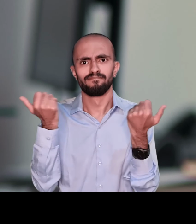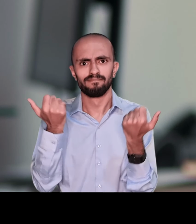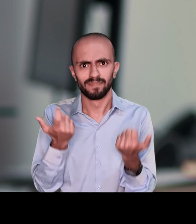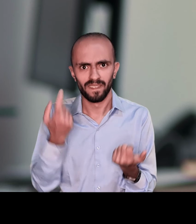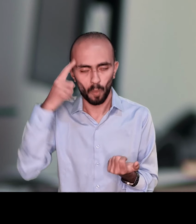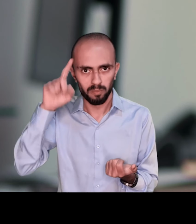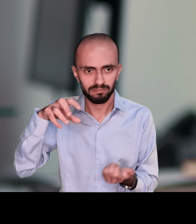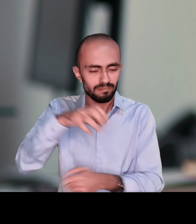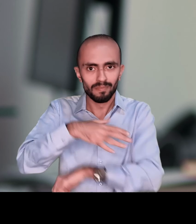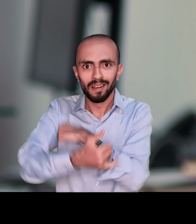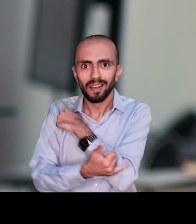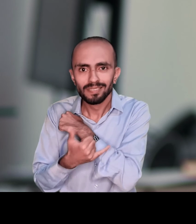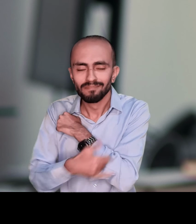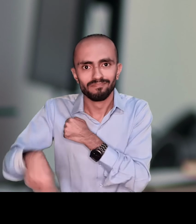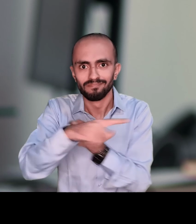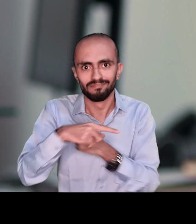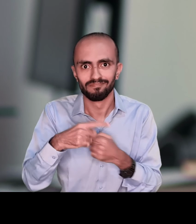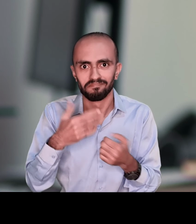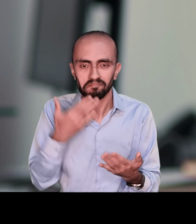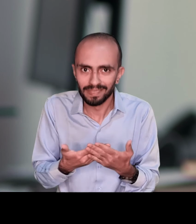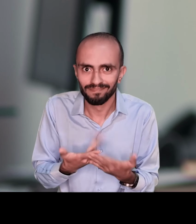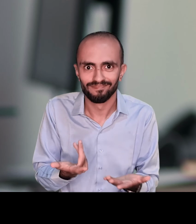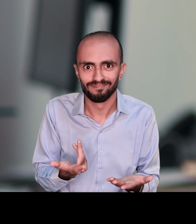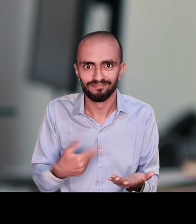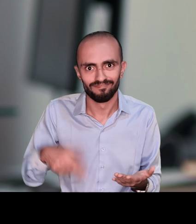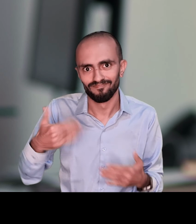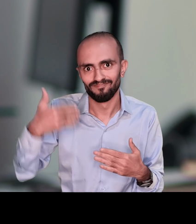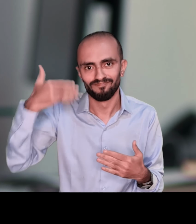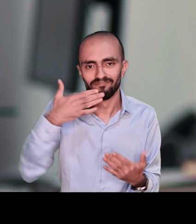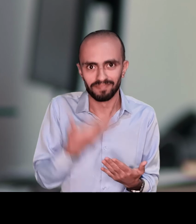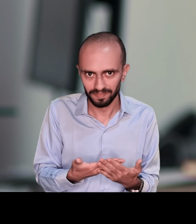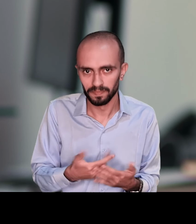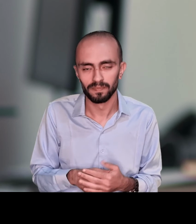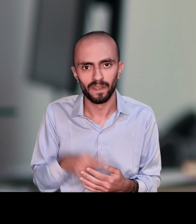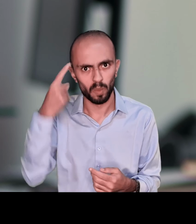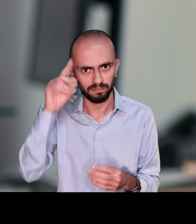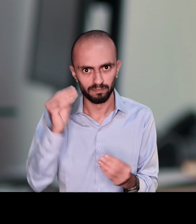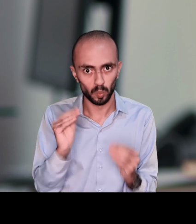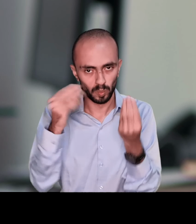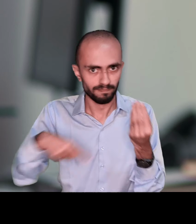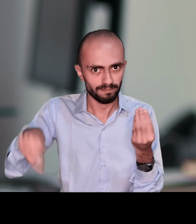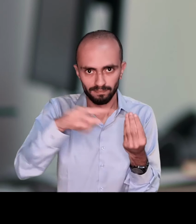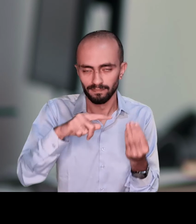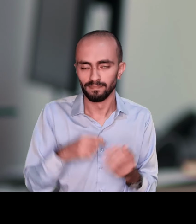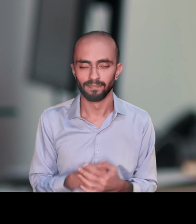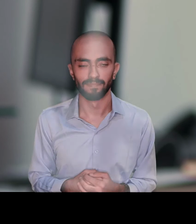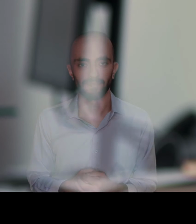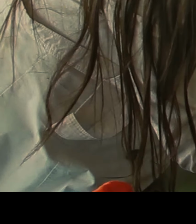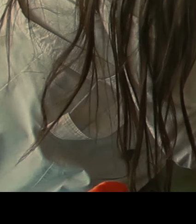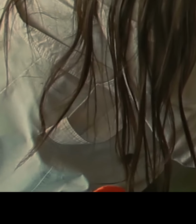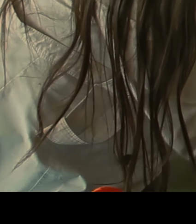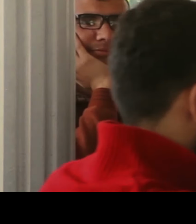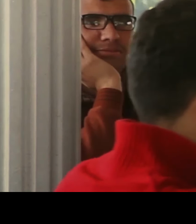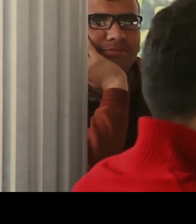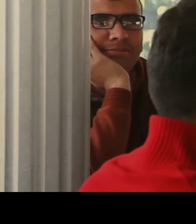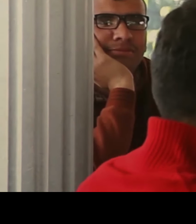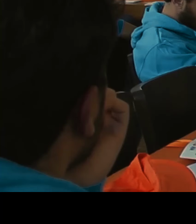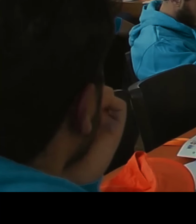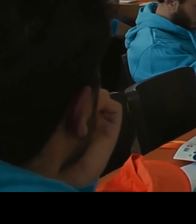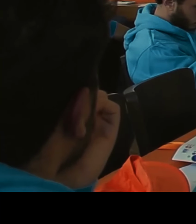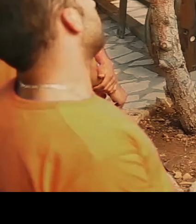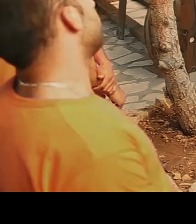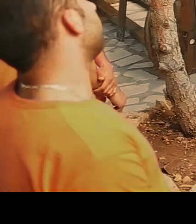البلد أن يزيد من مستوى الرفاه الاقتصادي نتيجة الاستثمار بالشباب من خلال السياسات الاجتماعية.